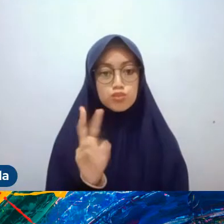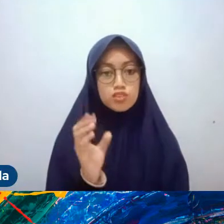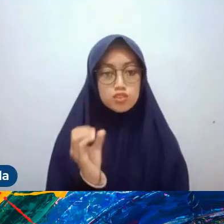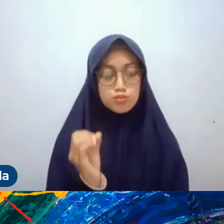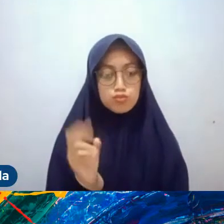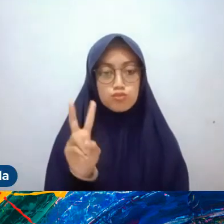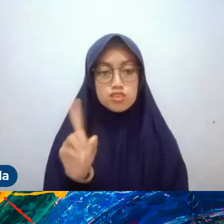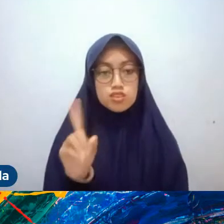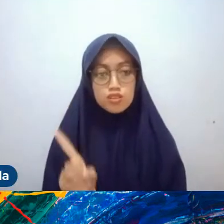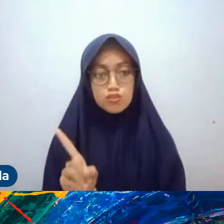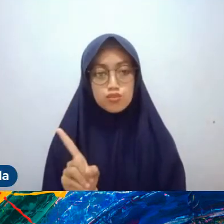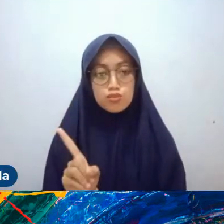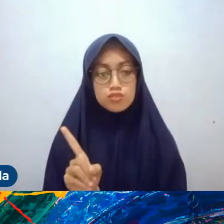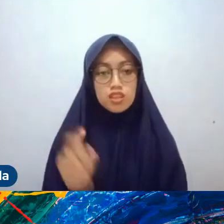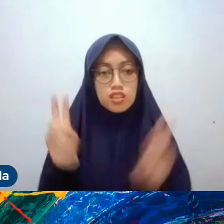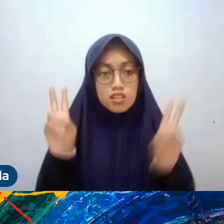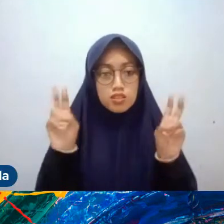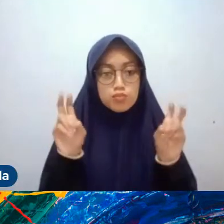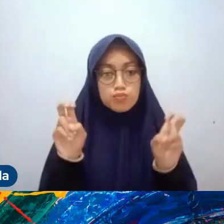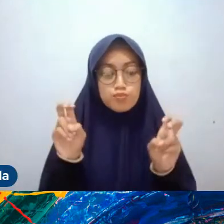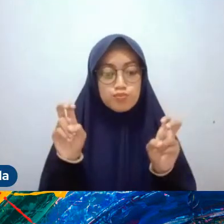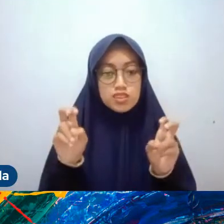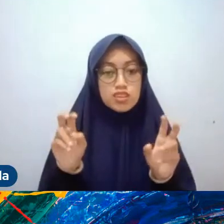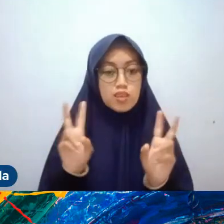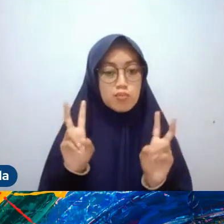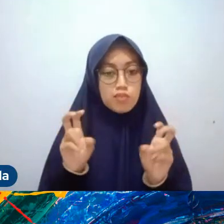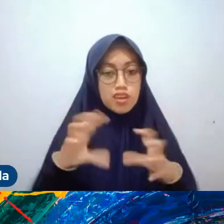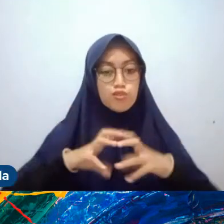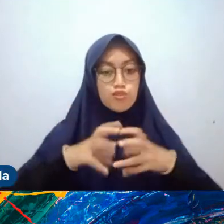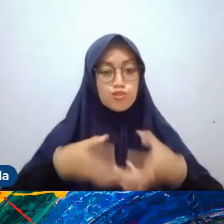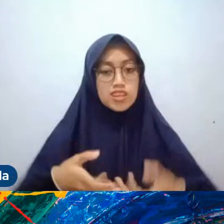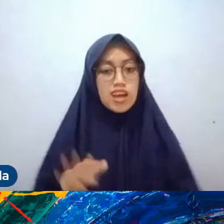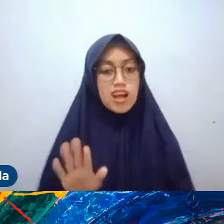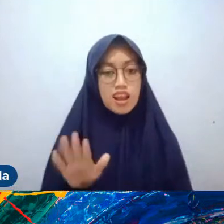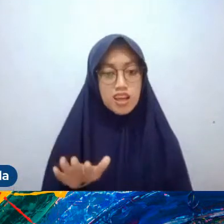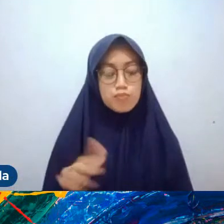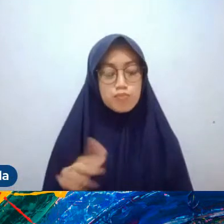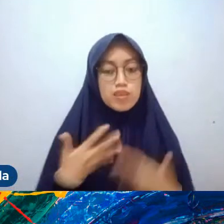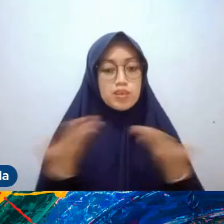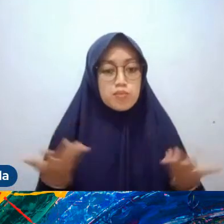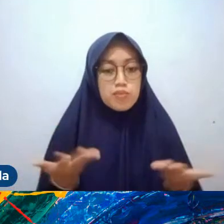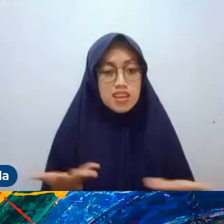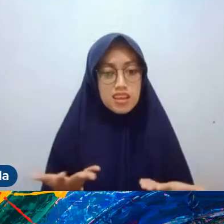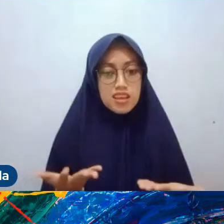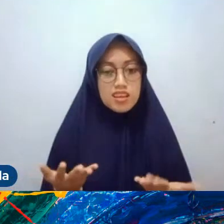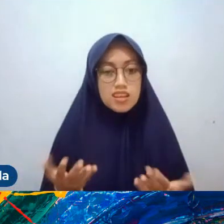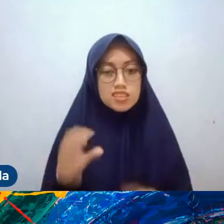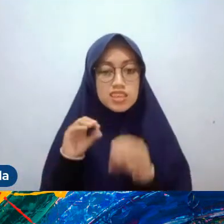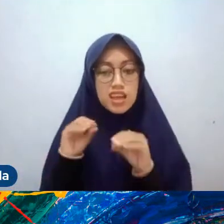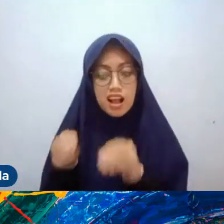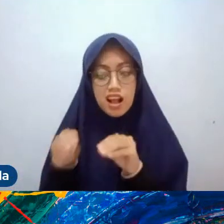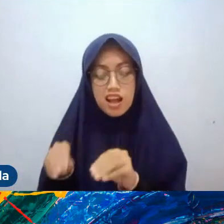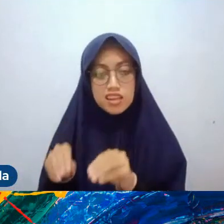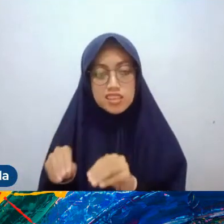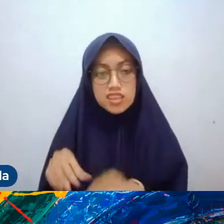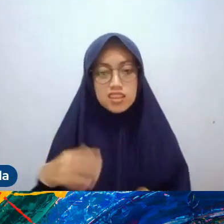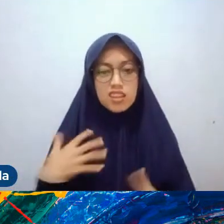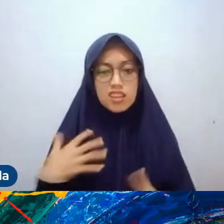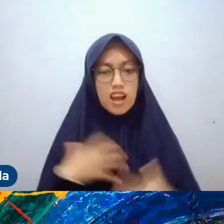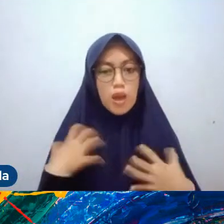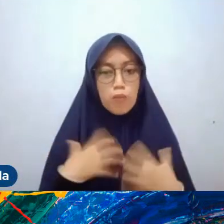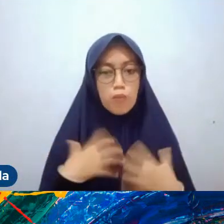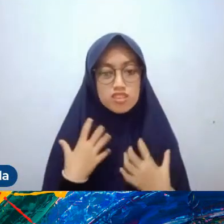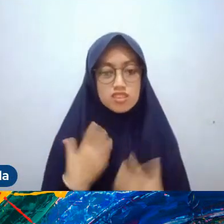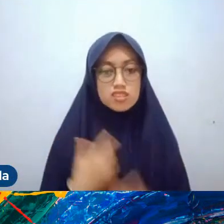7 Oktober 2021, berjudul Seri Dunia Anak, Bagaimana Cara Mengajar Anak Untuk Mengelola Emosi Dengan